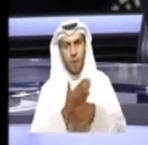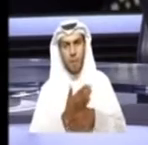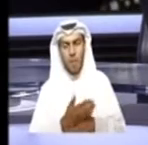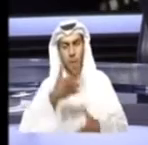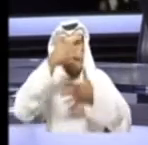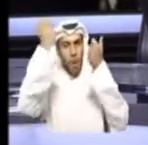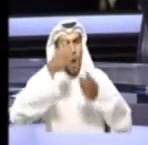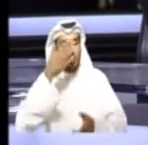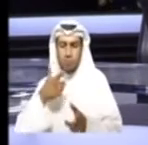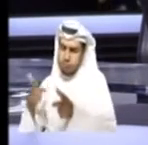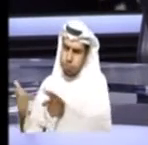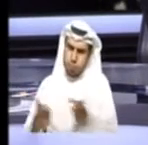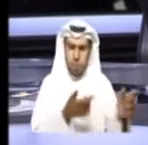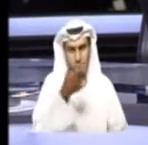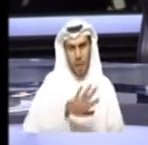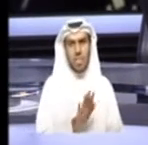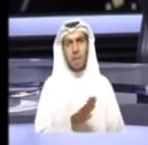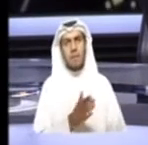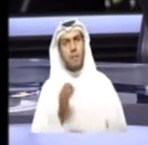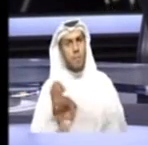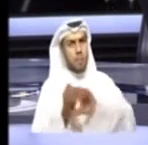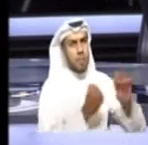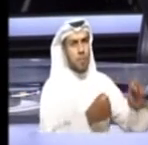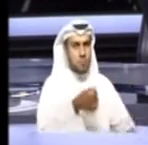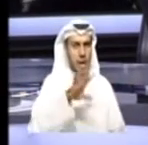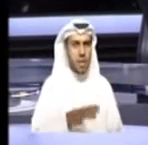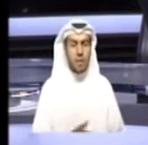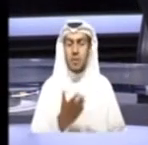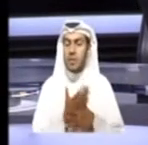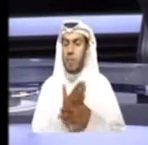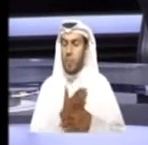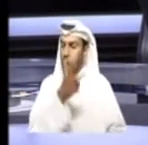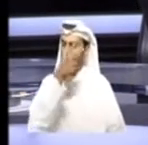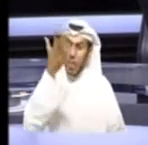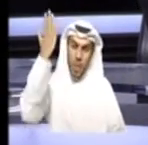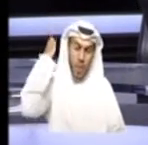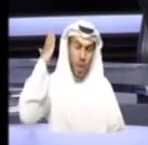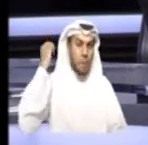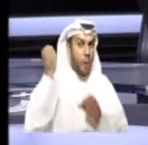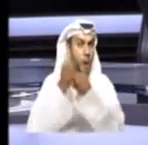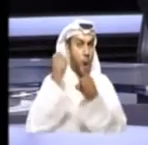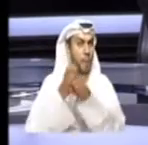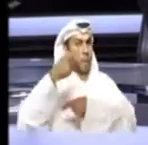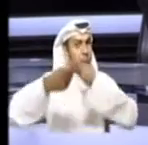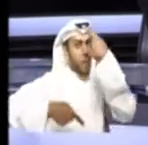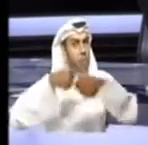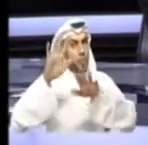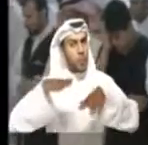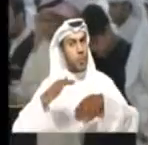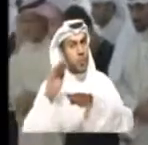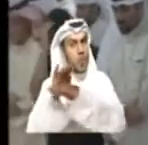وهم في مهمة عمل إنسانية كانت الأخيرة لجهود سنوات من العمل الدعوي والخيري والإنساني.